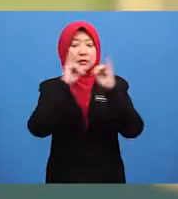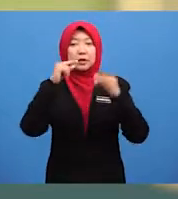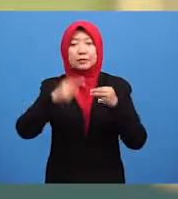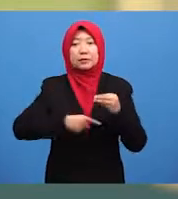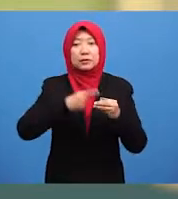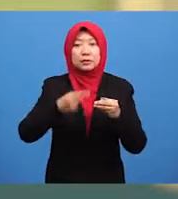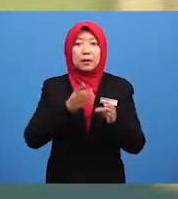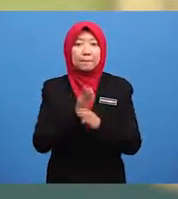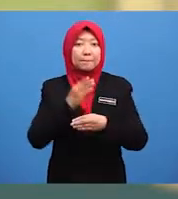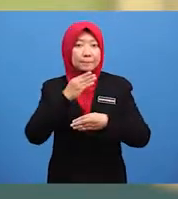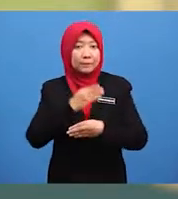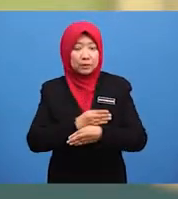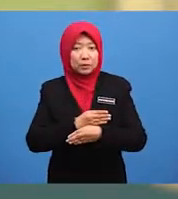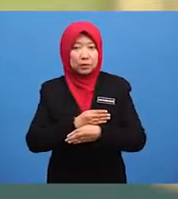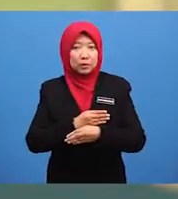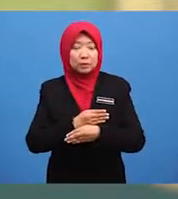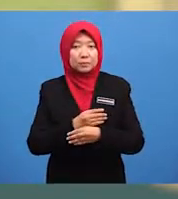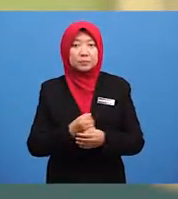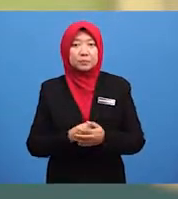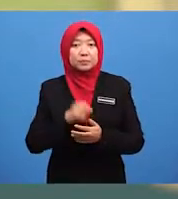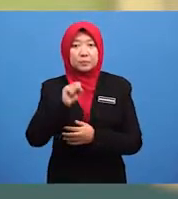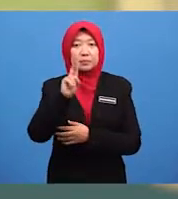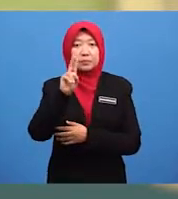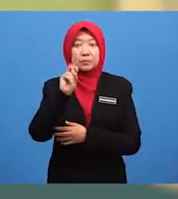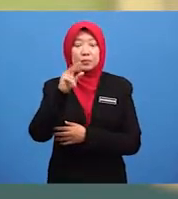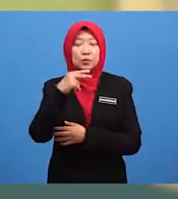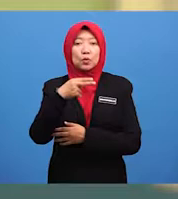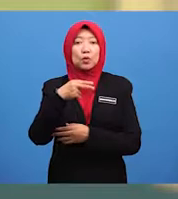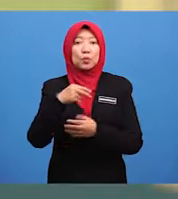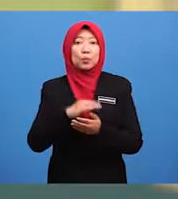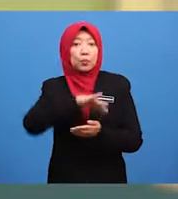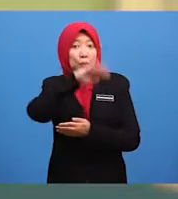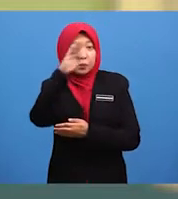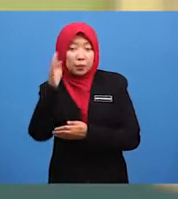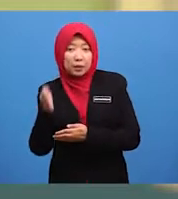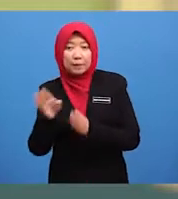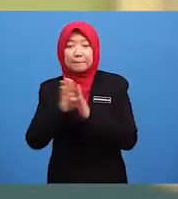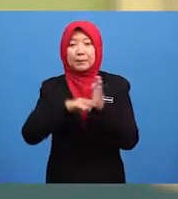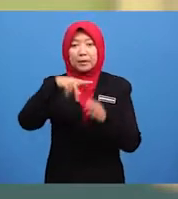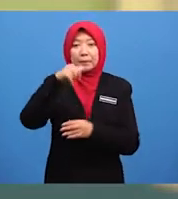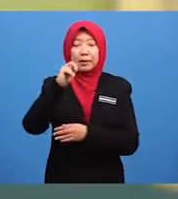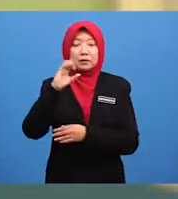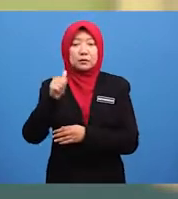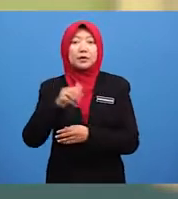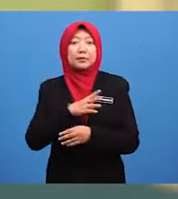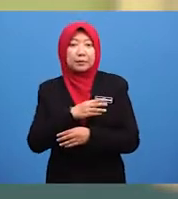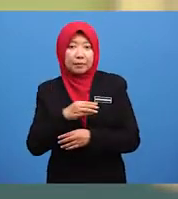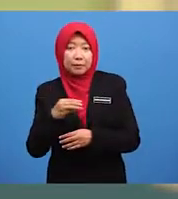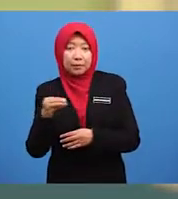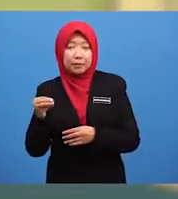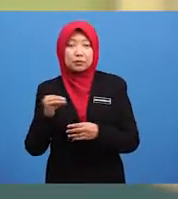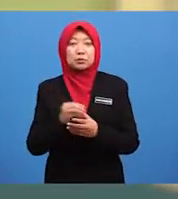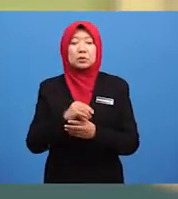tentang pembentukan susuf bukit berpancar dan likuan sungai